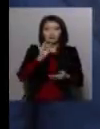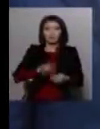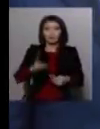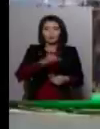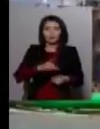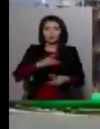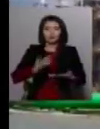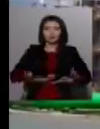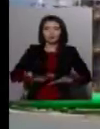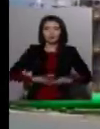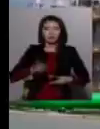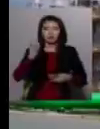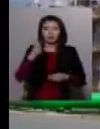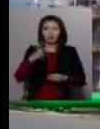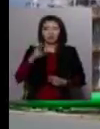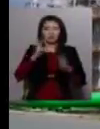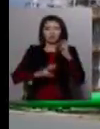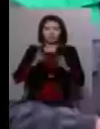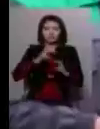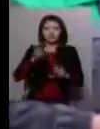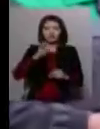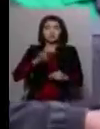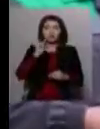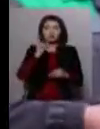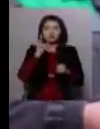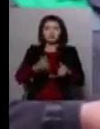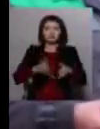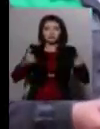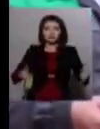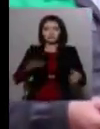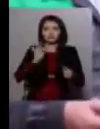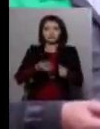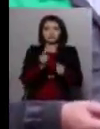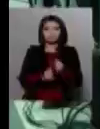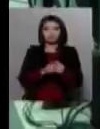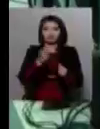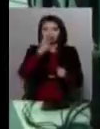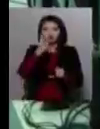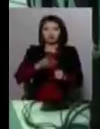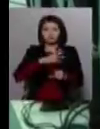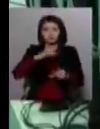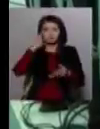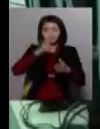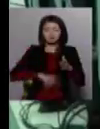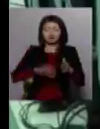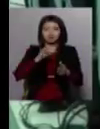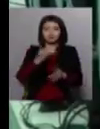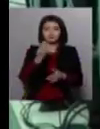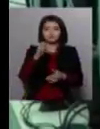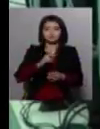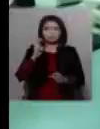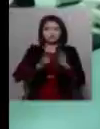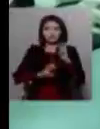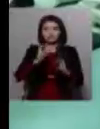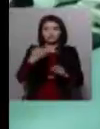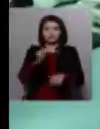химия зауытының барын ескерсек, павлодарлық делегацияға бұл сапар тәжірибе алмасуға зор мүмкіндік туғызғаны түсінікті. Уфа мұнай өңдеу зауытына тоқталсақ,